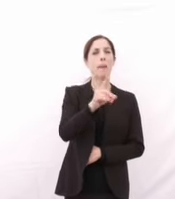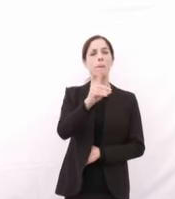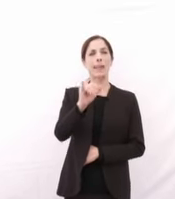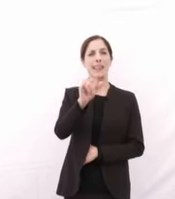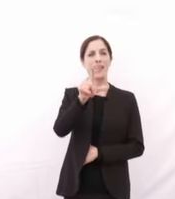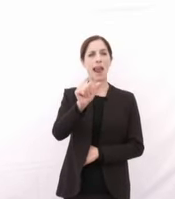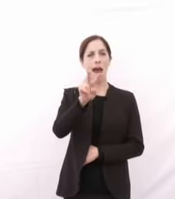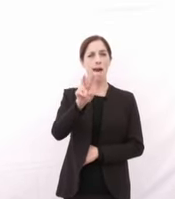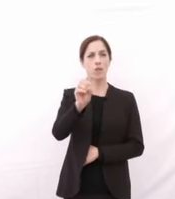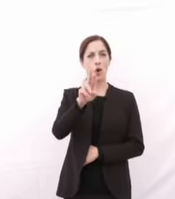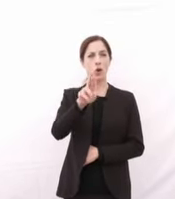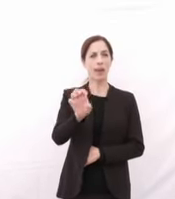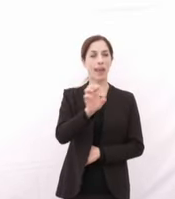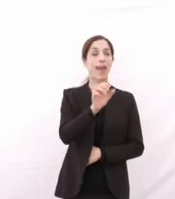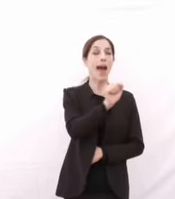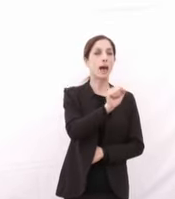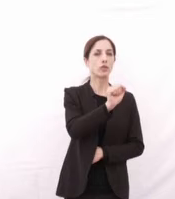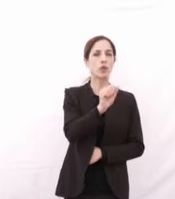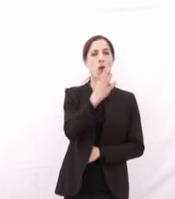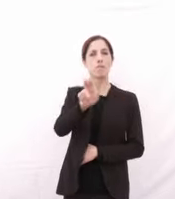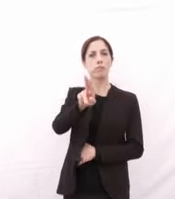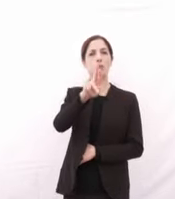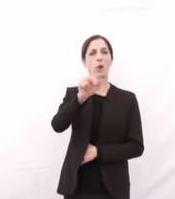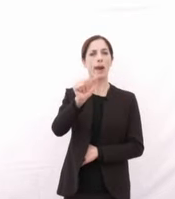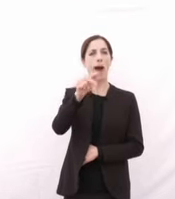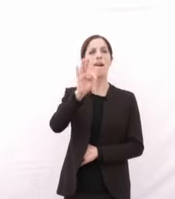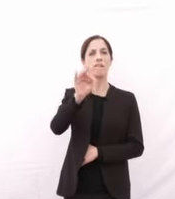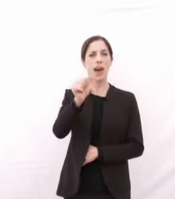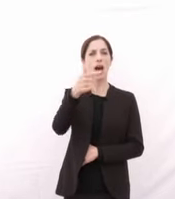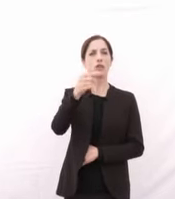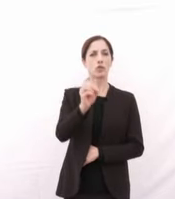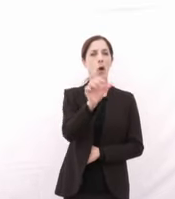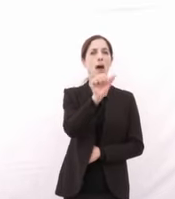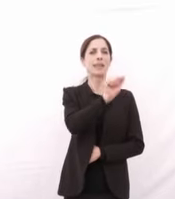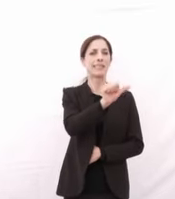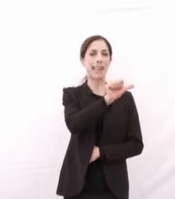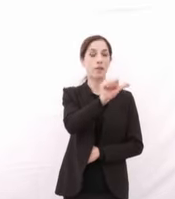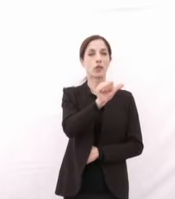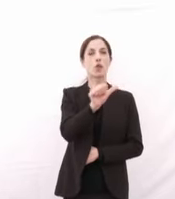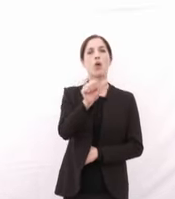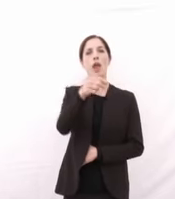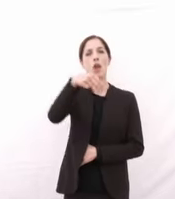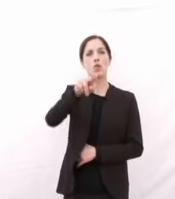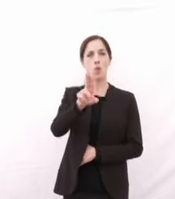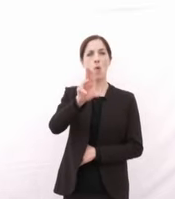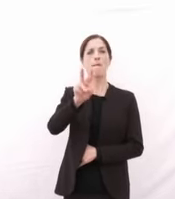Lavore. Antonino Burrafato. Salvatore Nuvoletta.